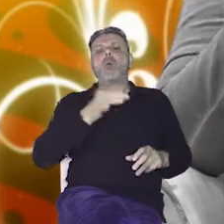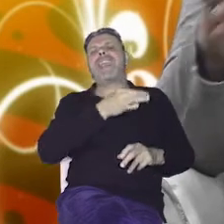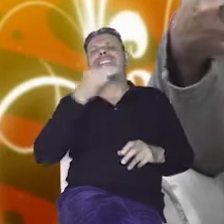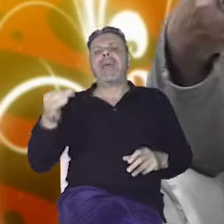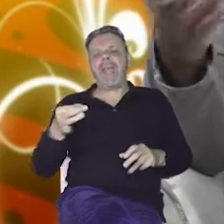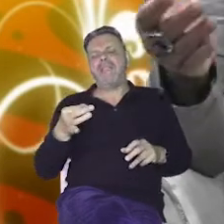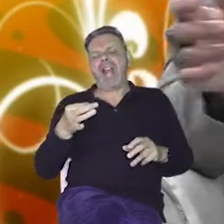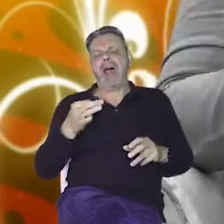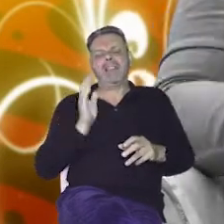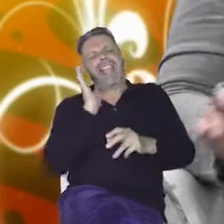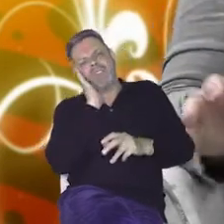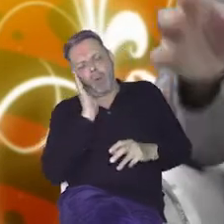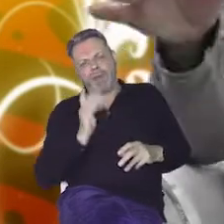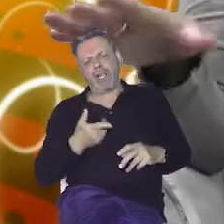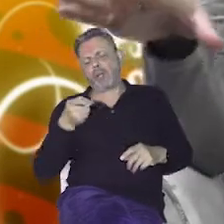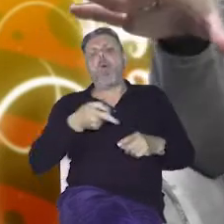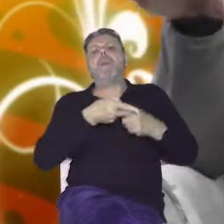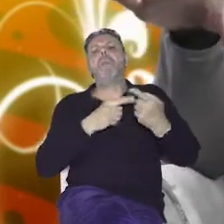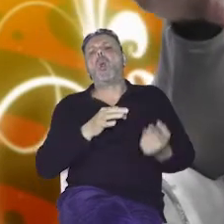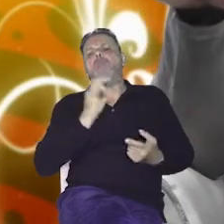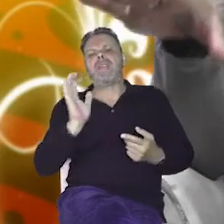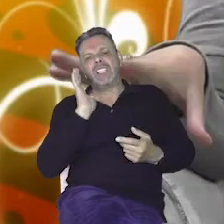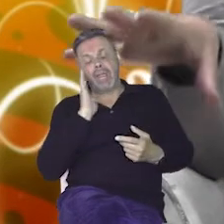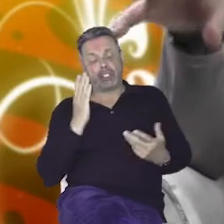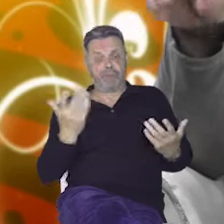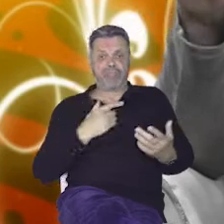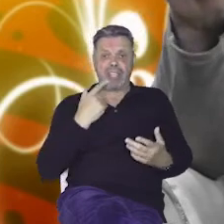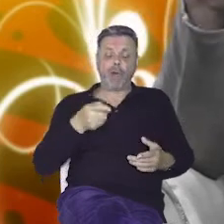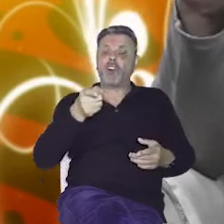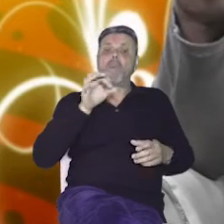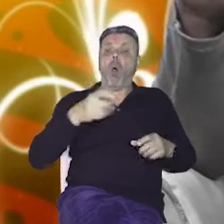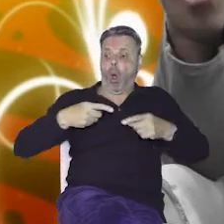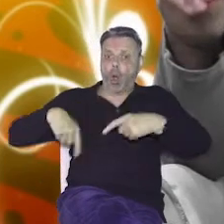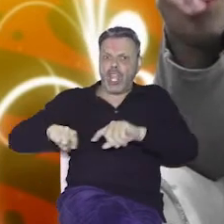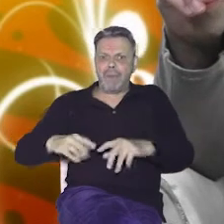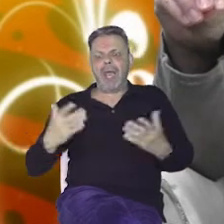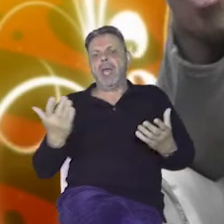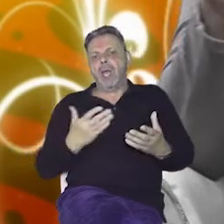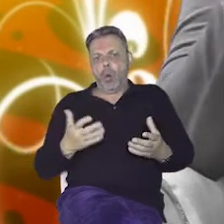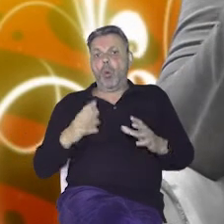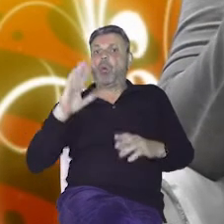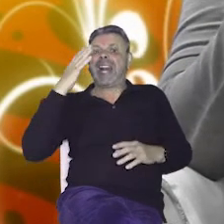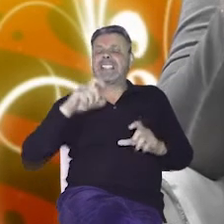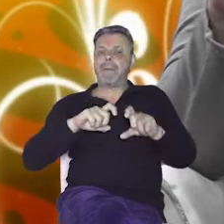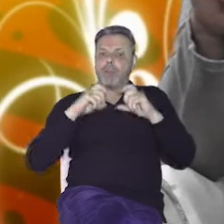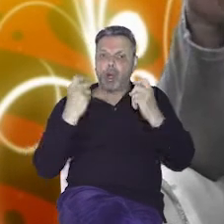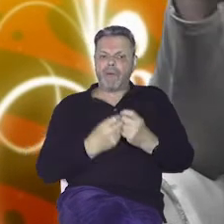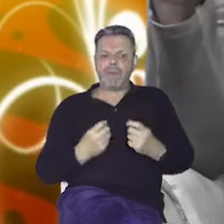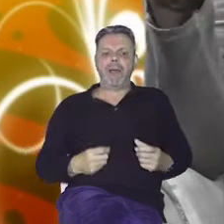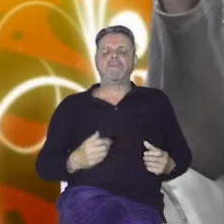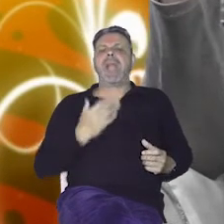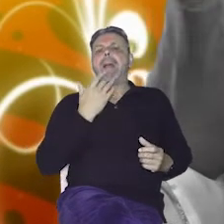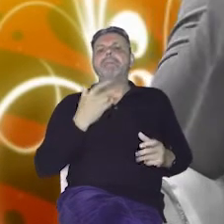su znači poludnevni smještaj. Ali kad govorimo o ovima odjelima, znači koji su pri gradskim domovima, znači to je